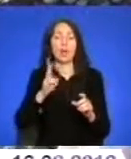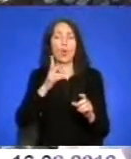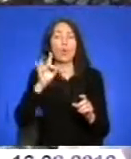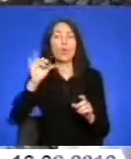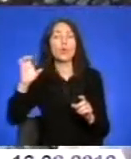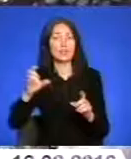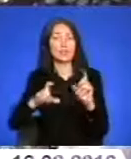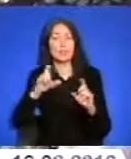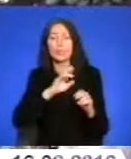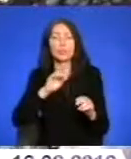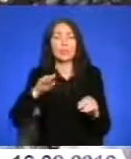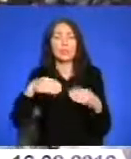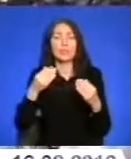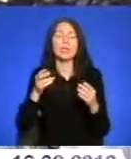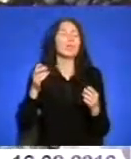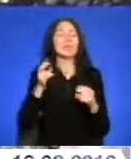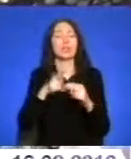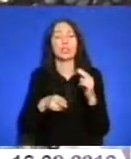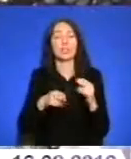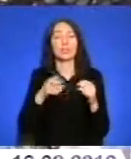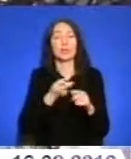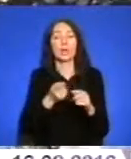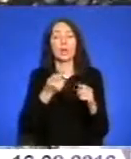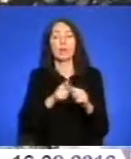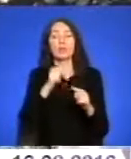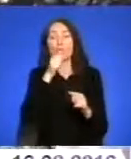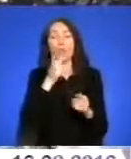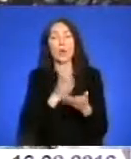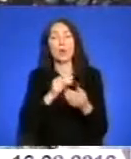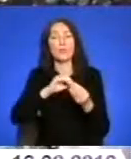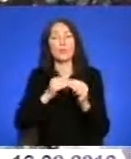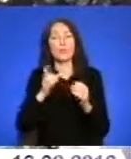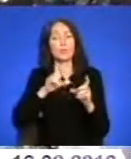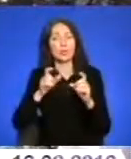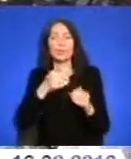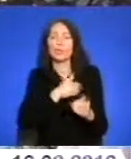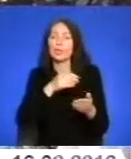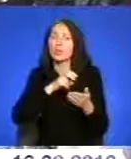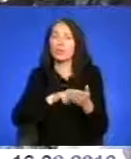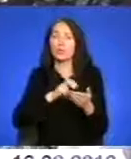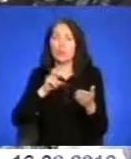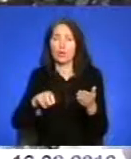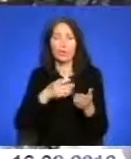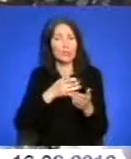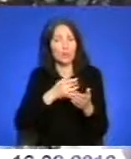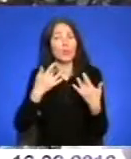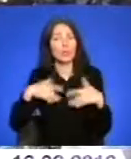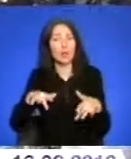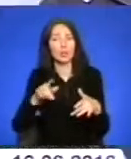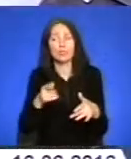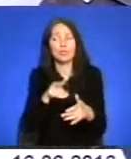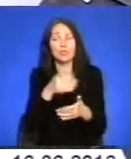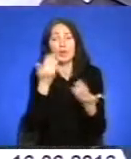цьому році ще й мали таку проблему, як з інституту хотіли відчислити, тому що його нема. А він же ж не на дивані лежить, він